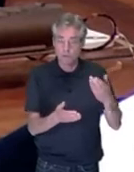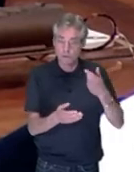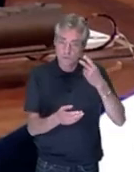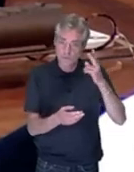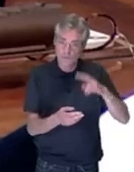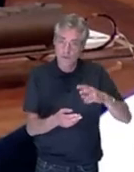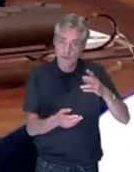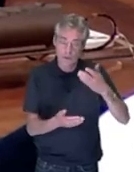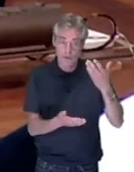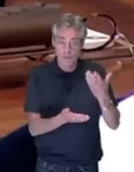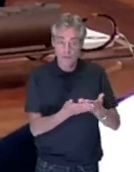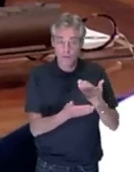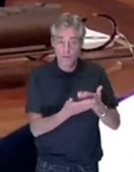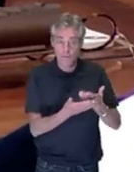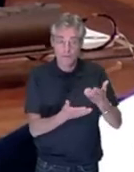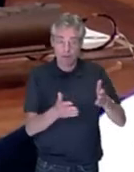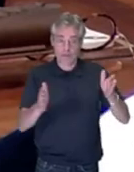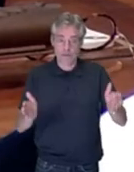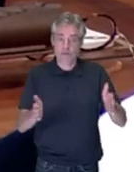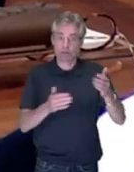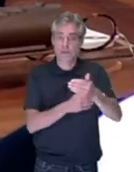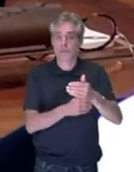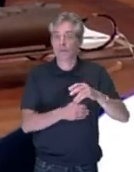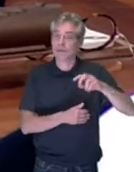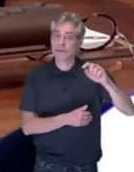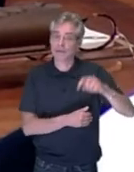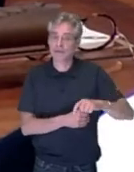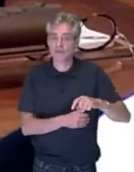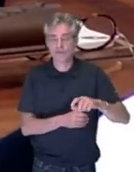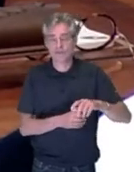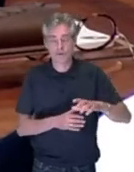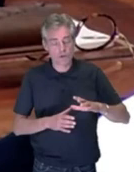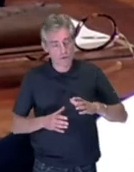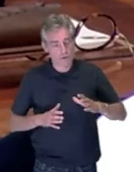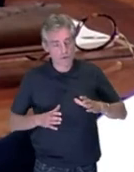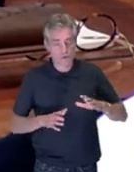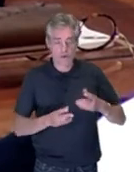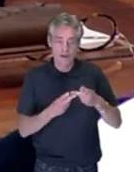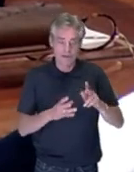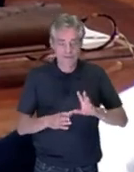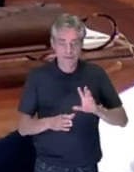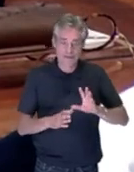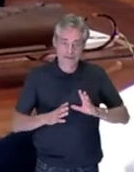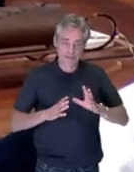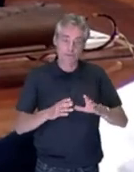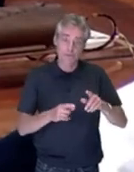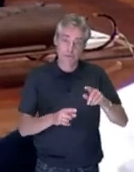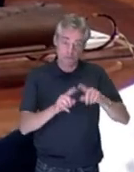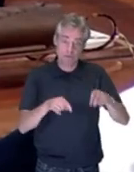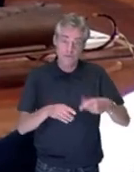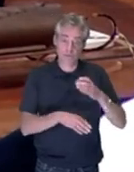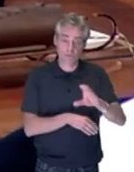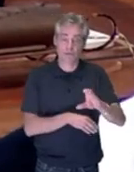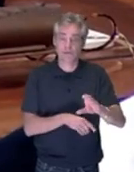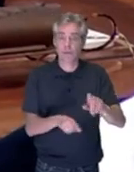montre aujourd'hui que ces domaines-là doivent être largement réinvestis, y compris sur le plan financier. Je vous remercie.